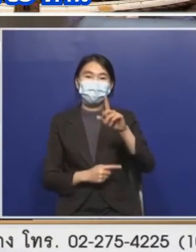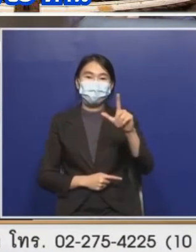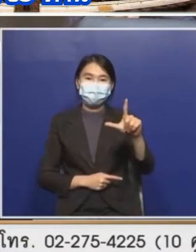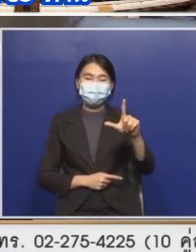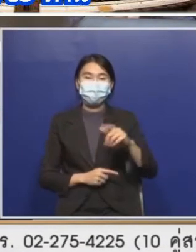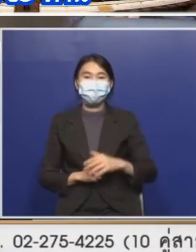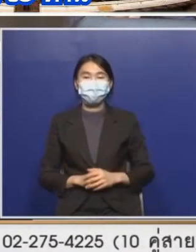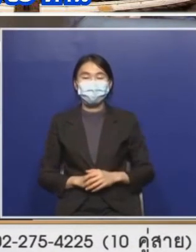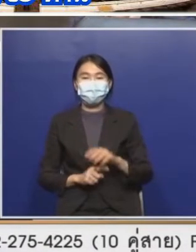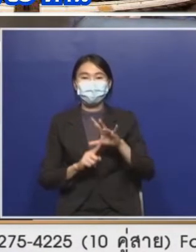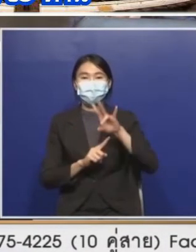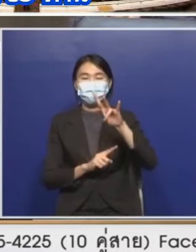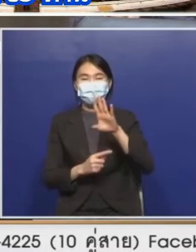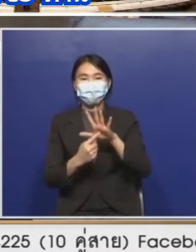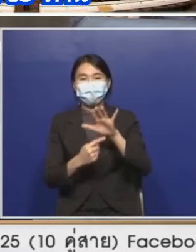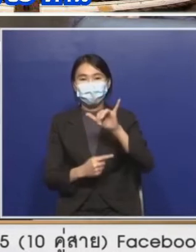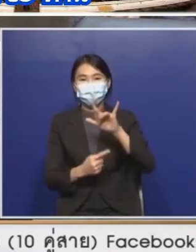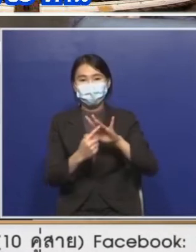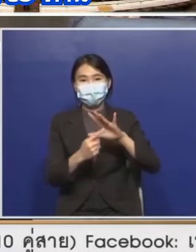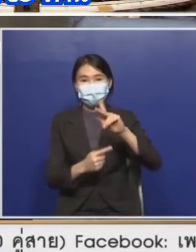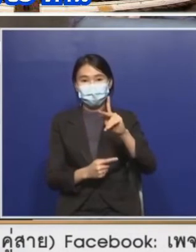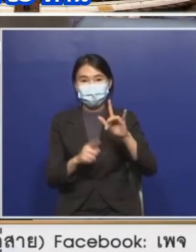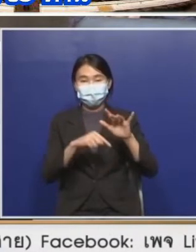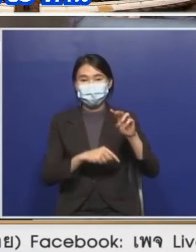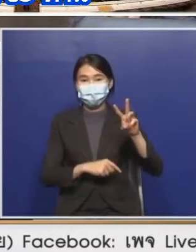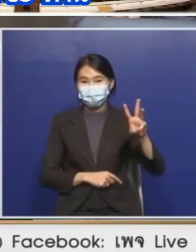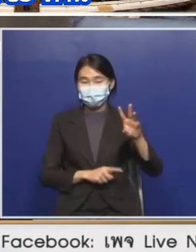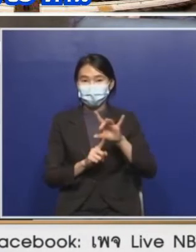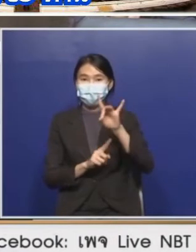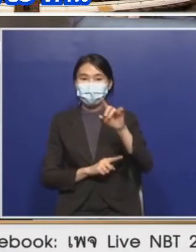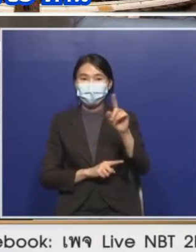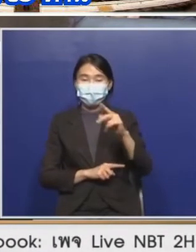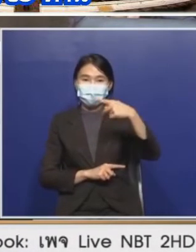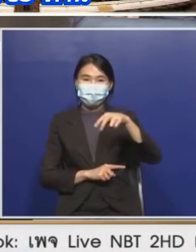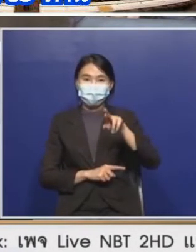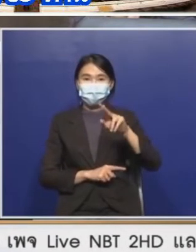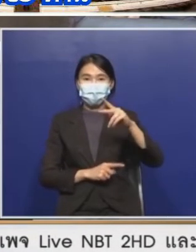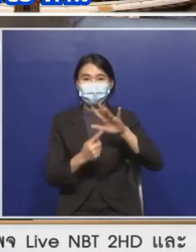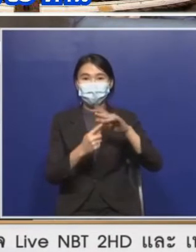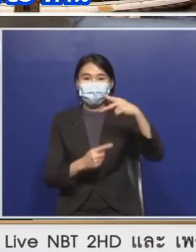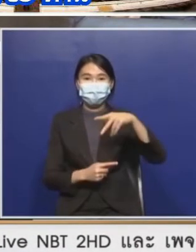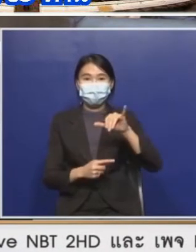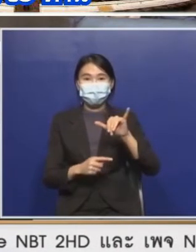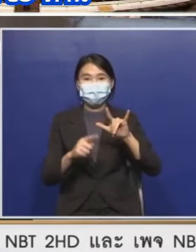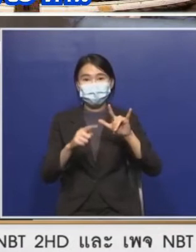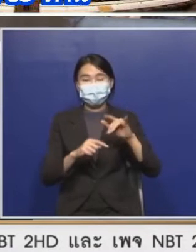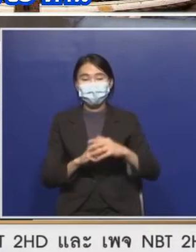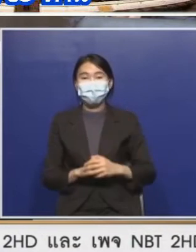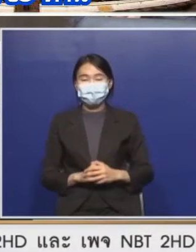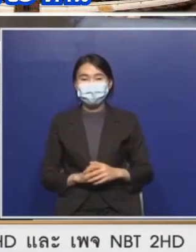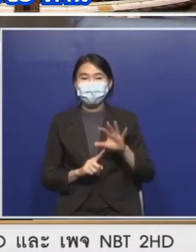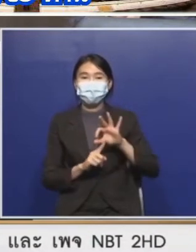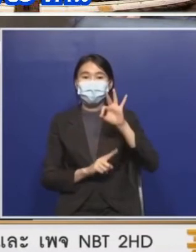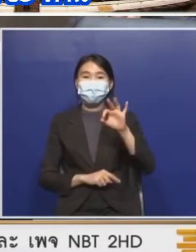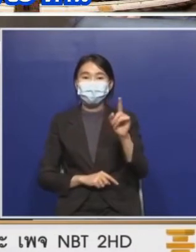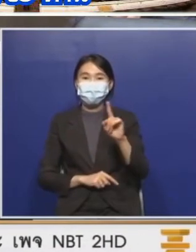าม 7. นายบุญแก้วสมวงศ์8. นางพรเพ็ญบุญสิริวัฒนกุล